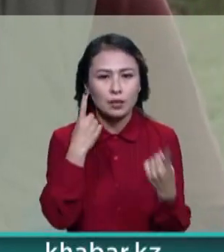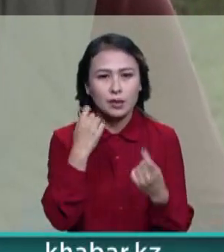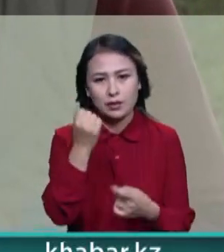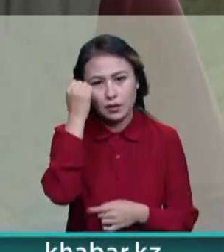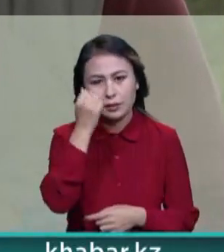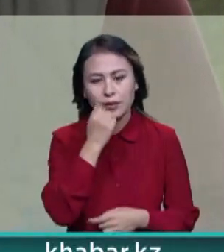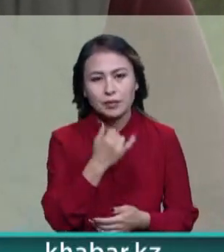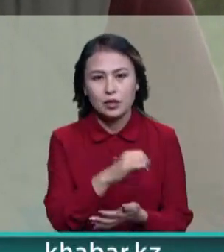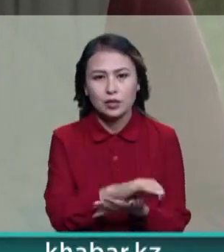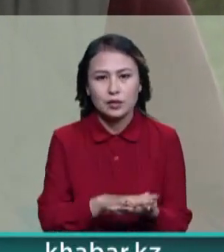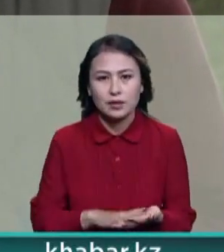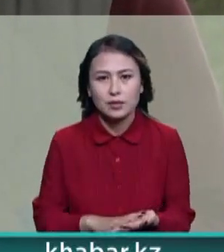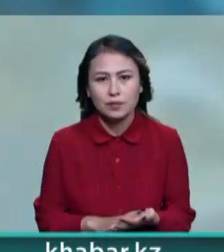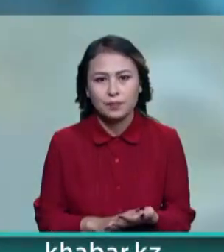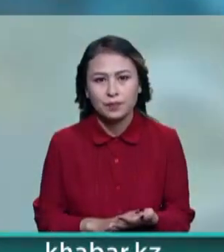Біз жаңалықтарымызды жалғастырамыз.